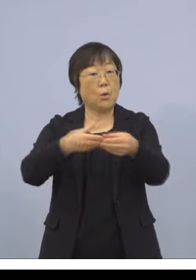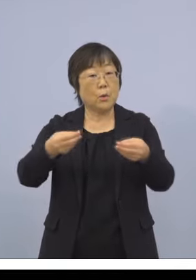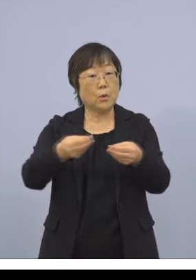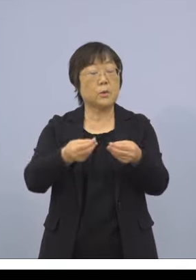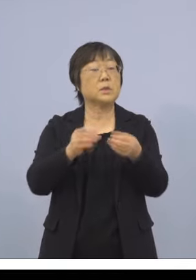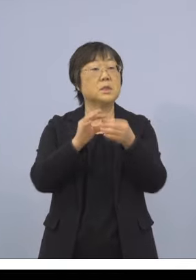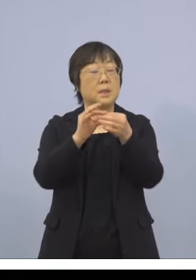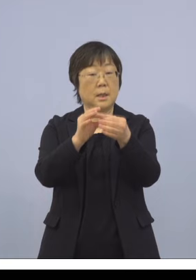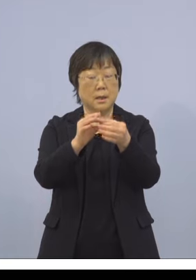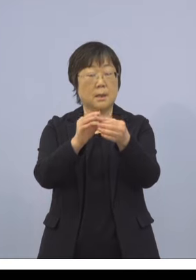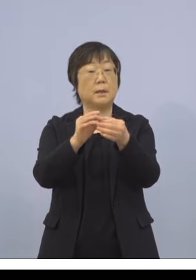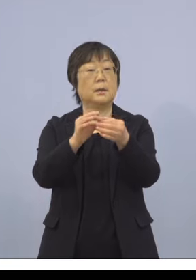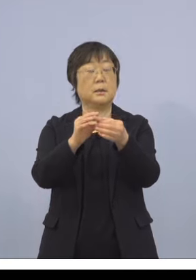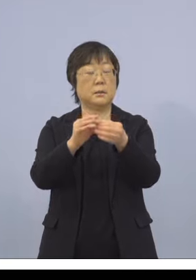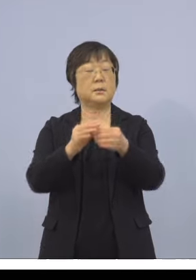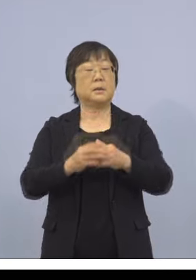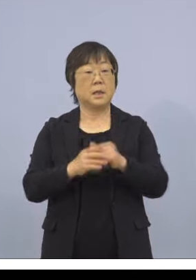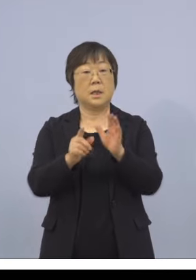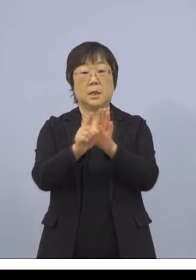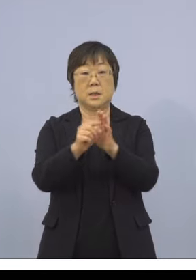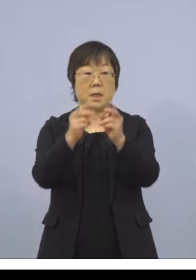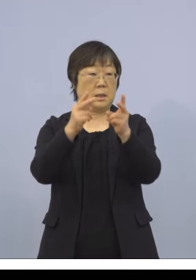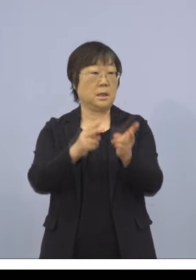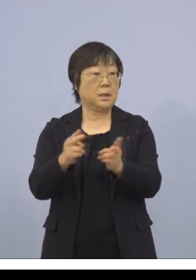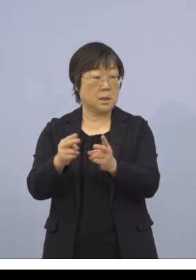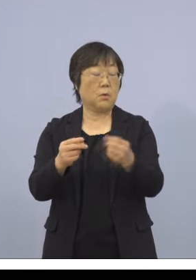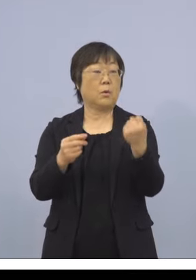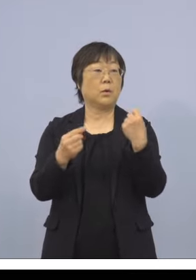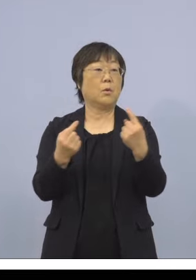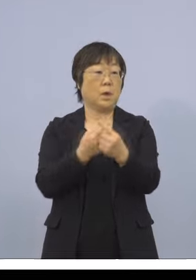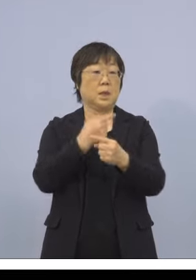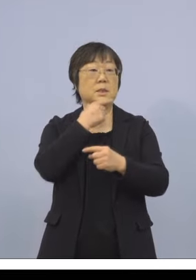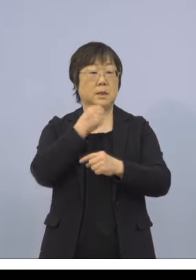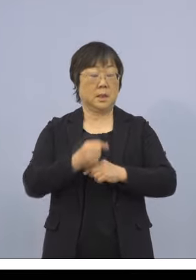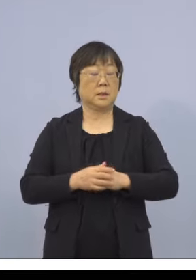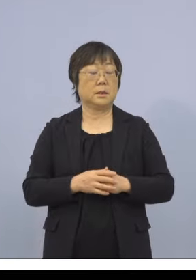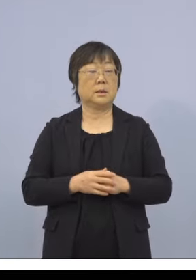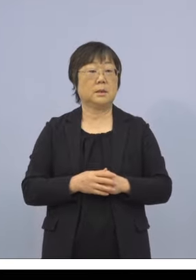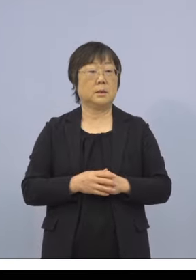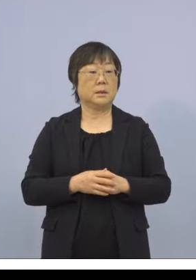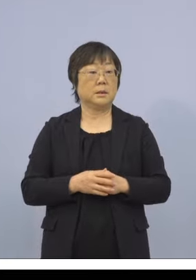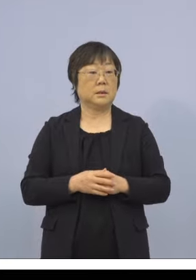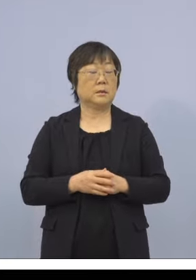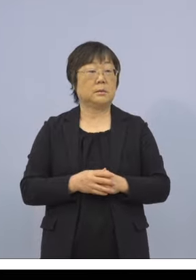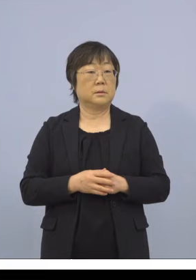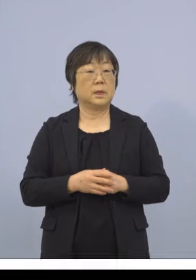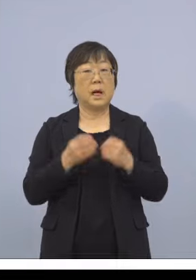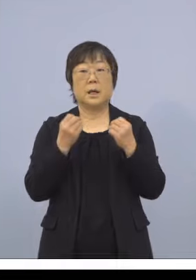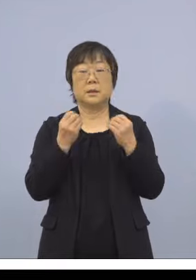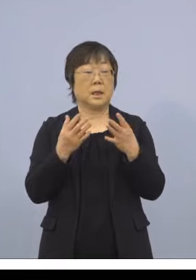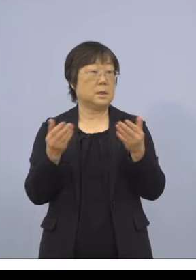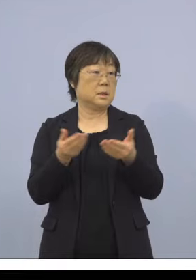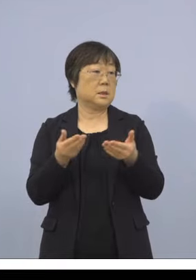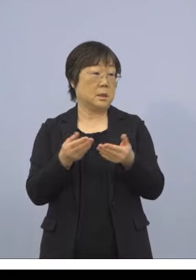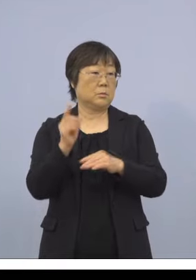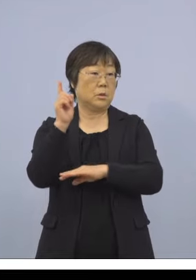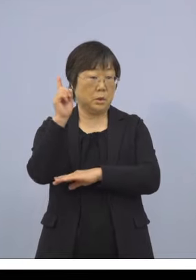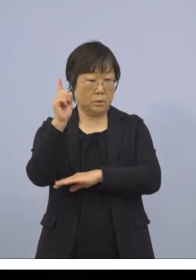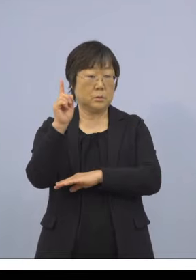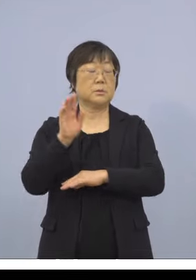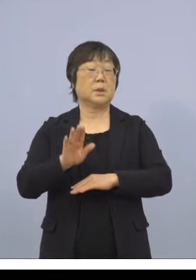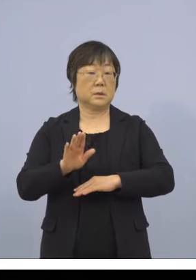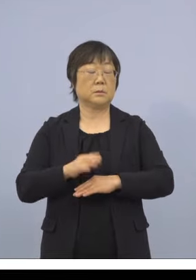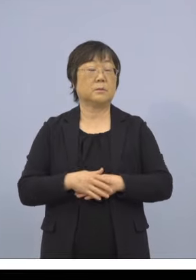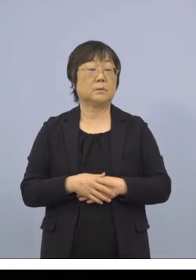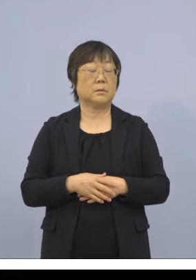ながら支援体制を強化していくということも新しい施策の一つでござい